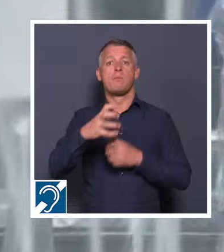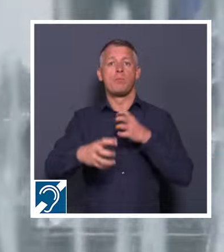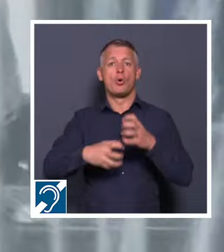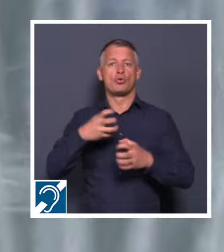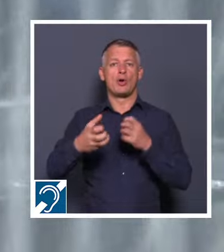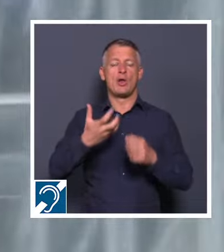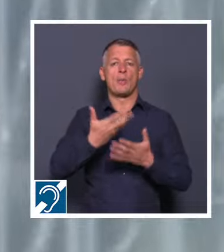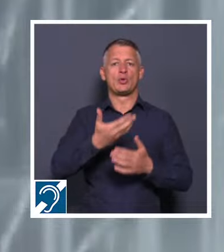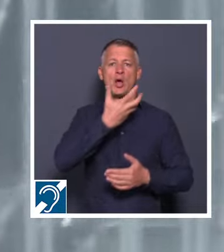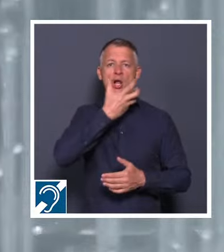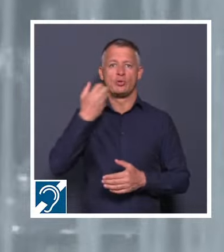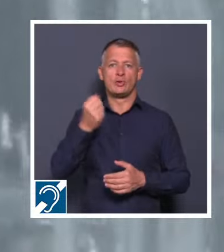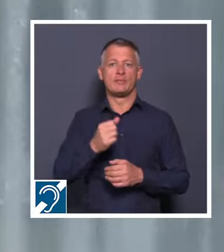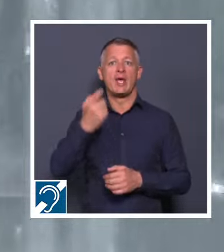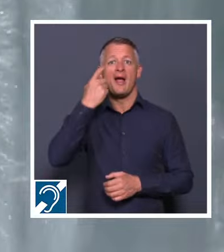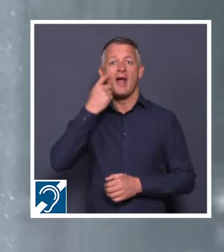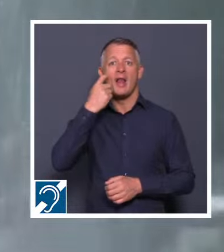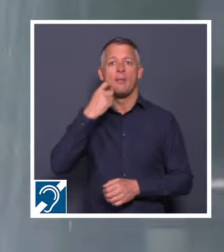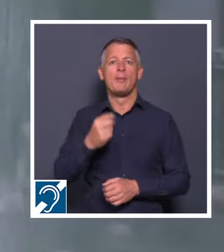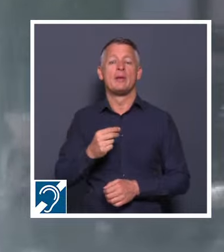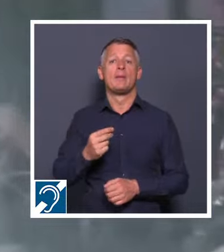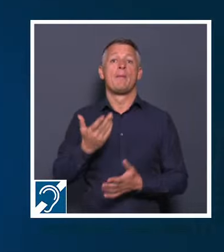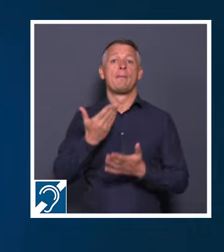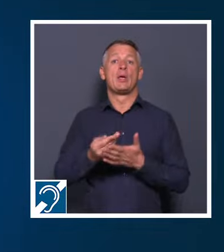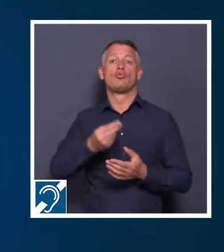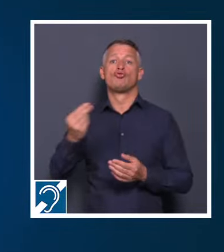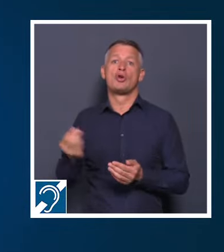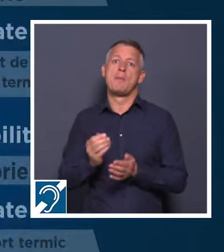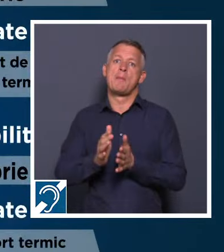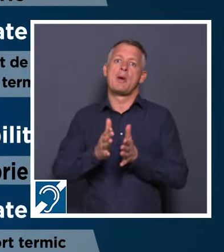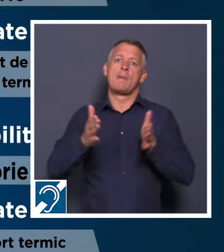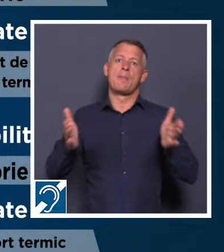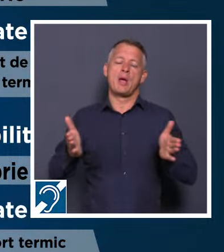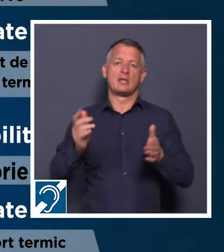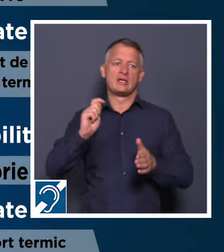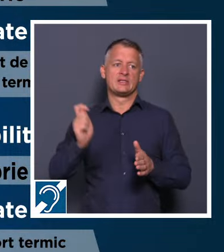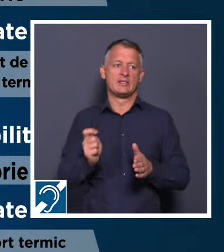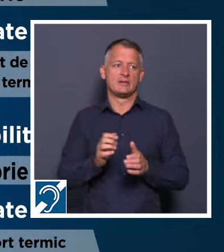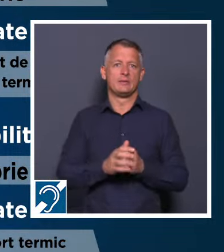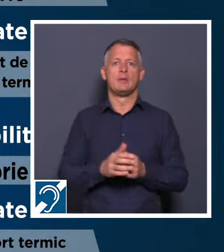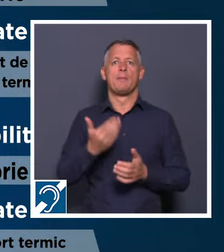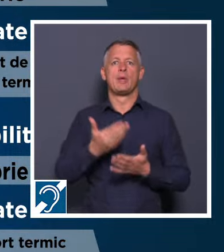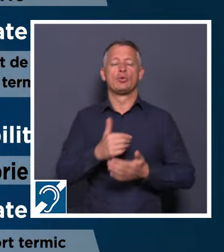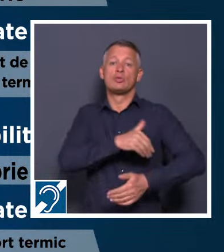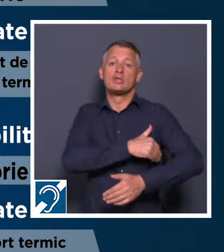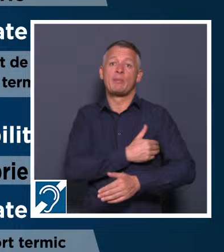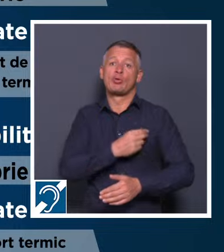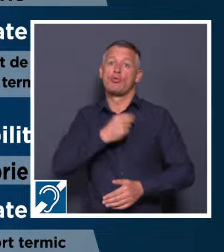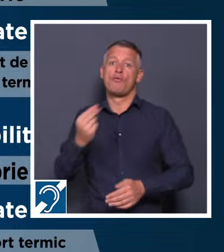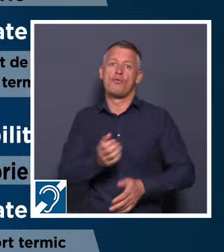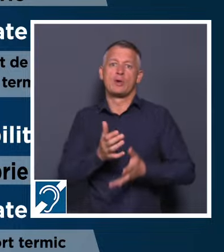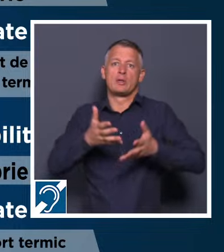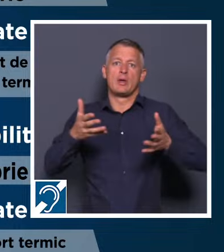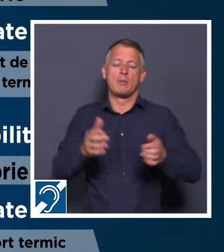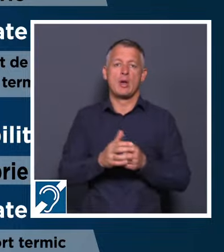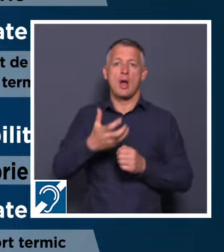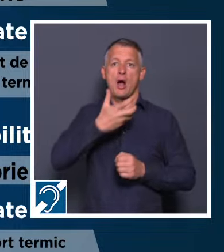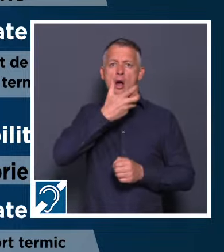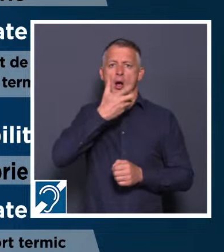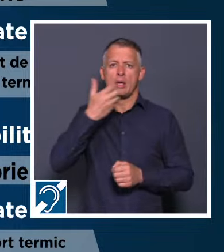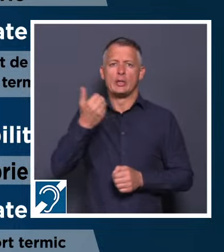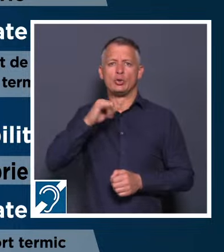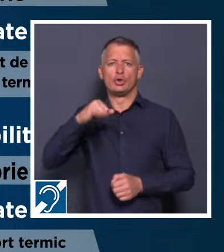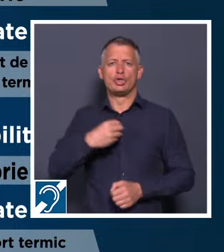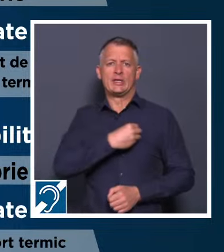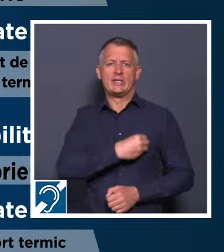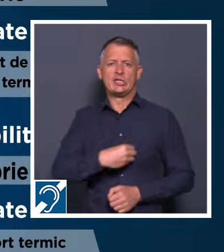Codul galben este valabil pentru cea mai mare parte a țării, vizează temperaturi deosebit de ridicate, local caniculă și